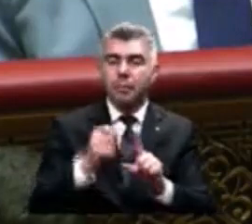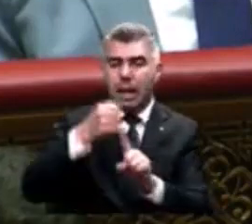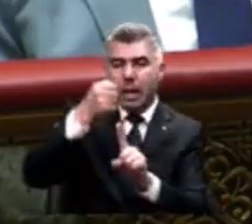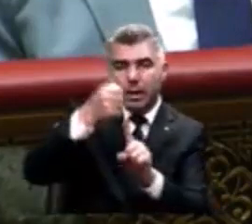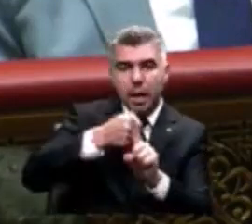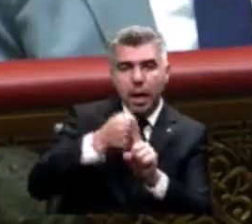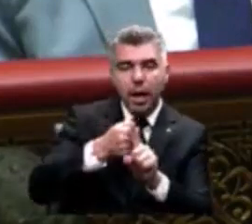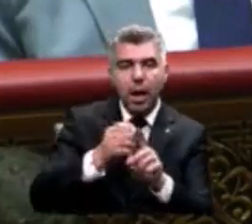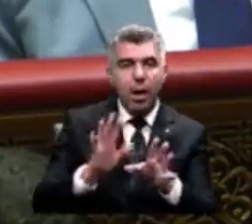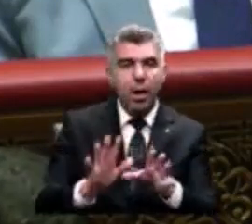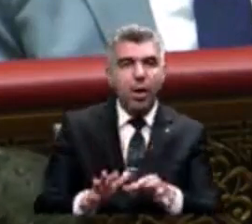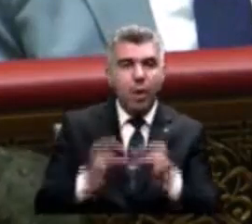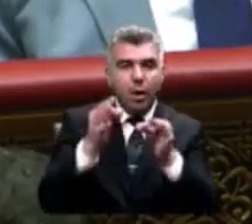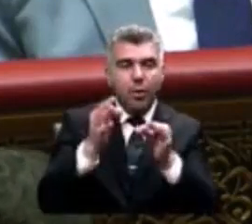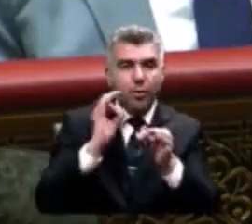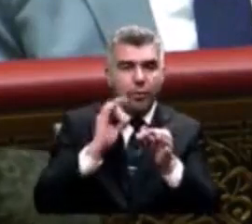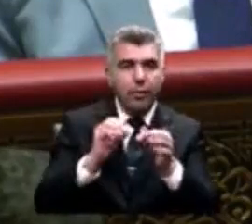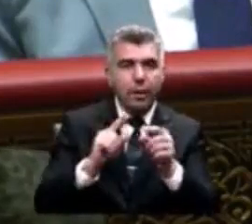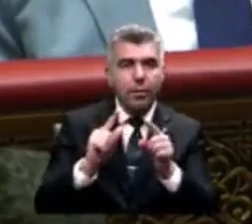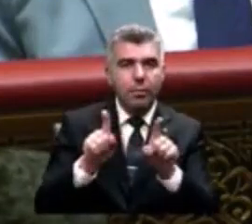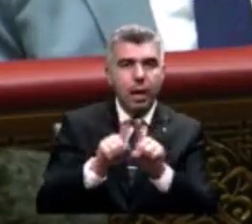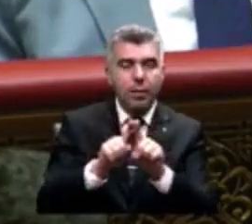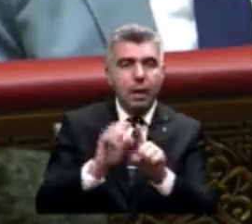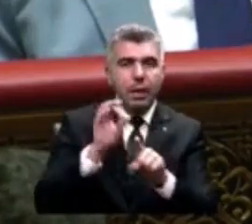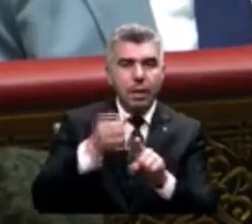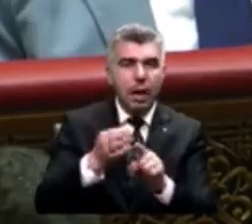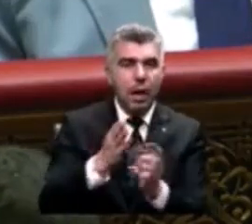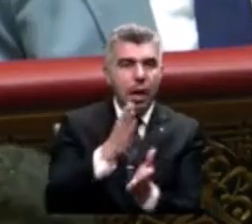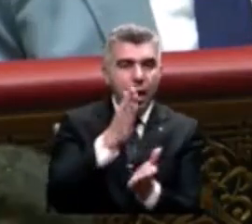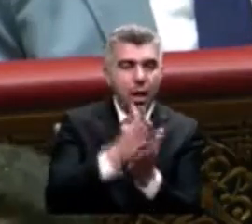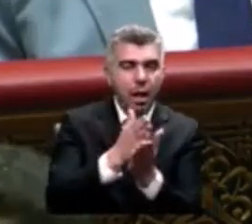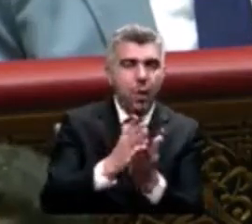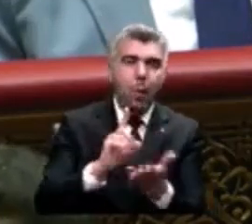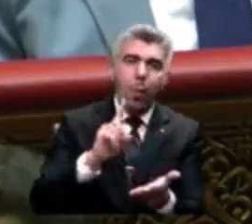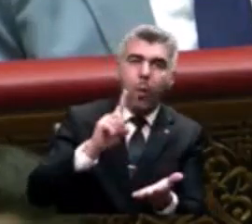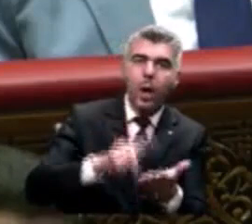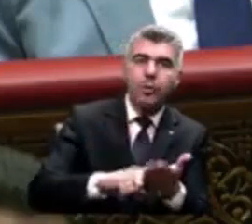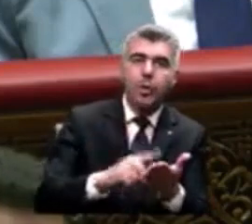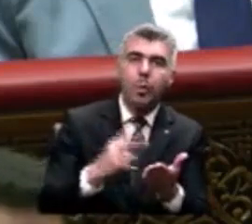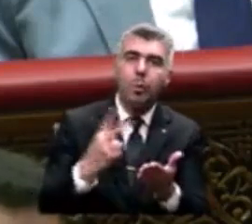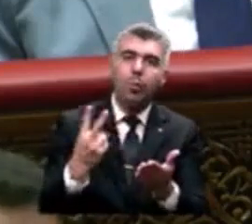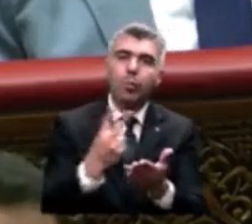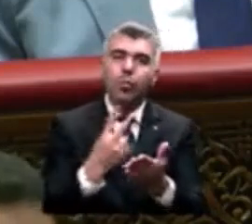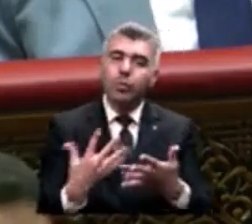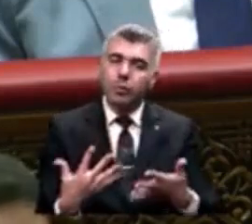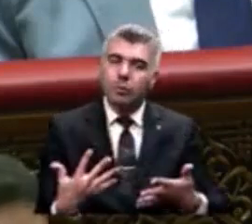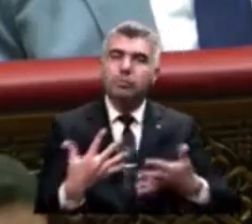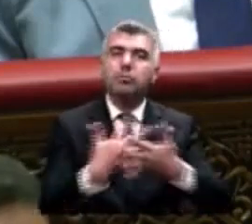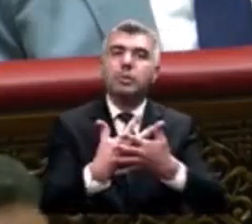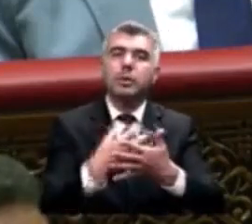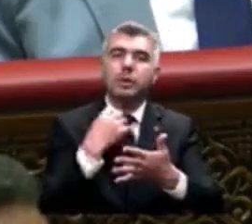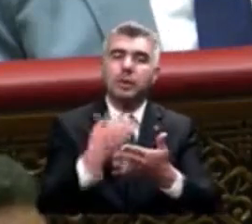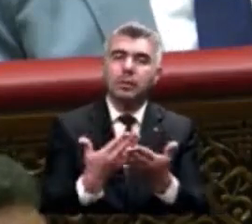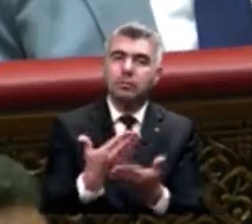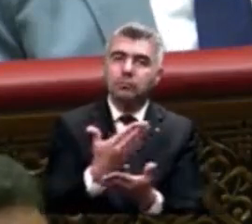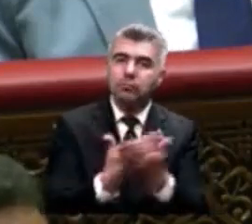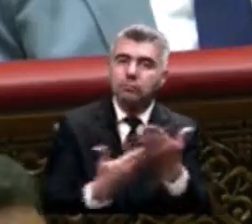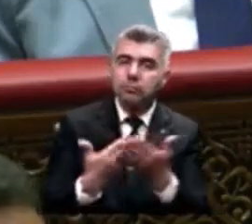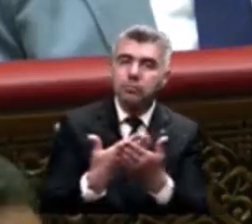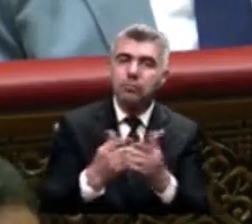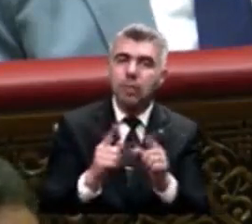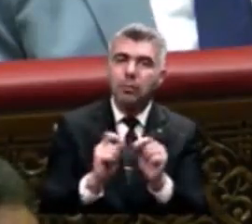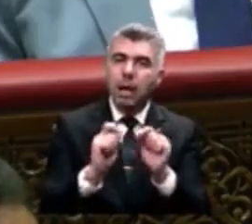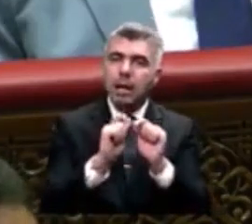التربوي على أساس مبدأ التلازم بين الحقوق والواجبات، وفي سياق تفعيل التوجهات الواردة في